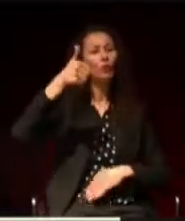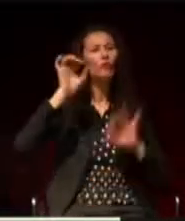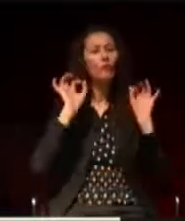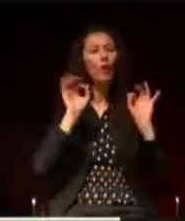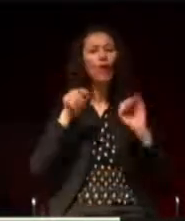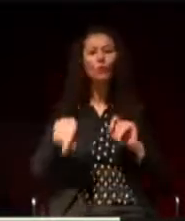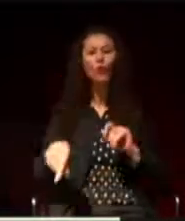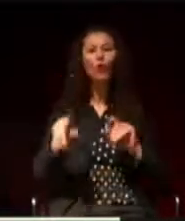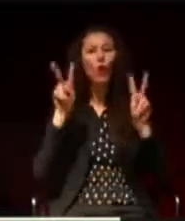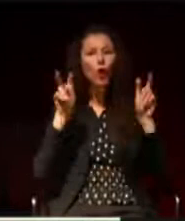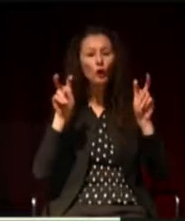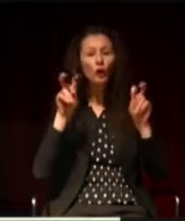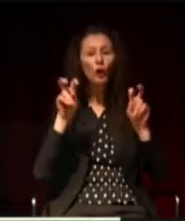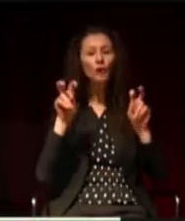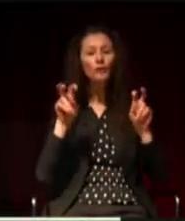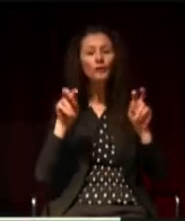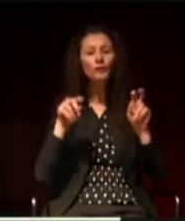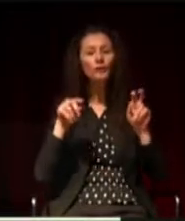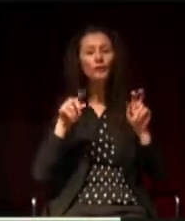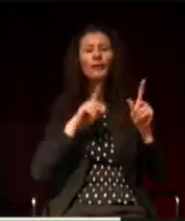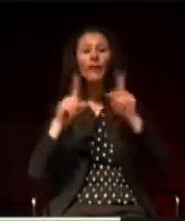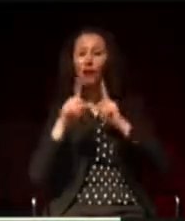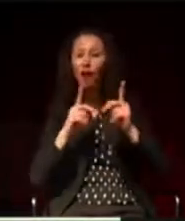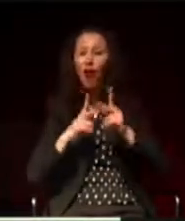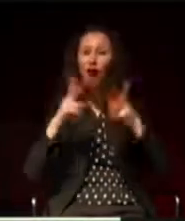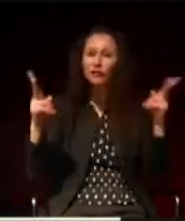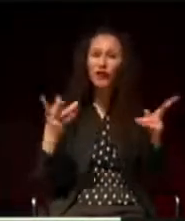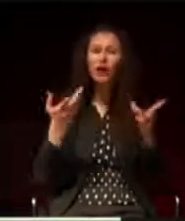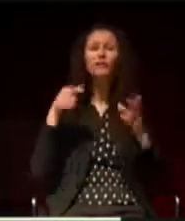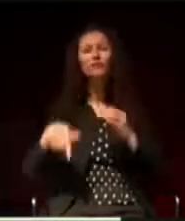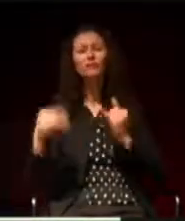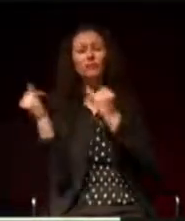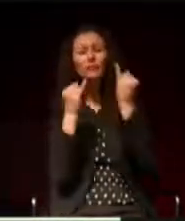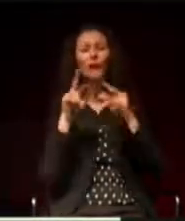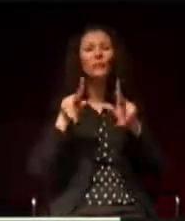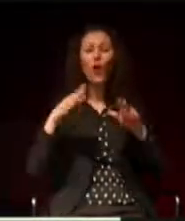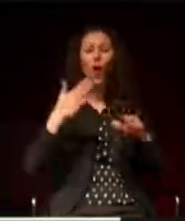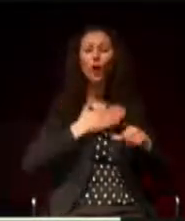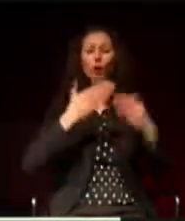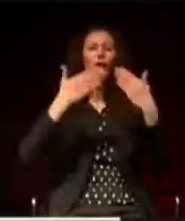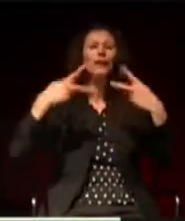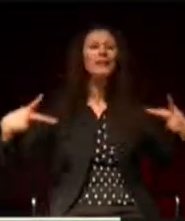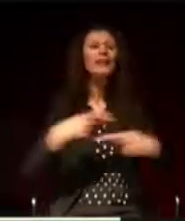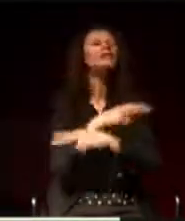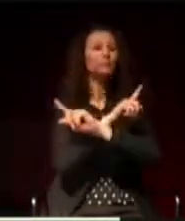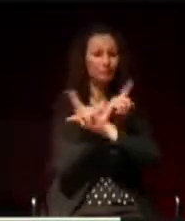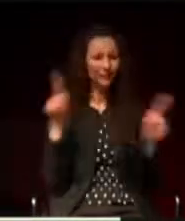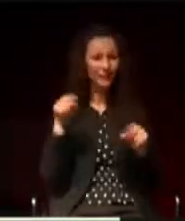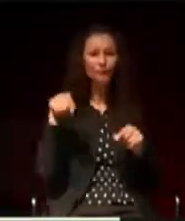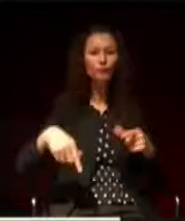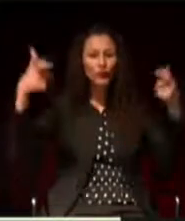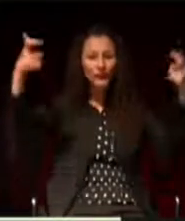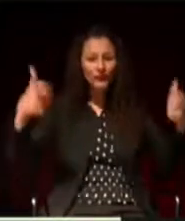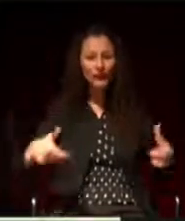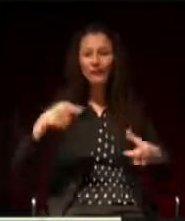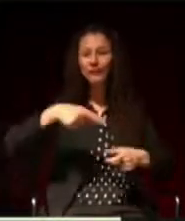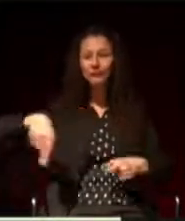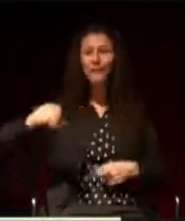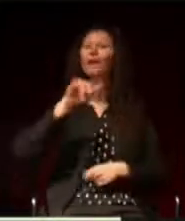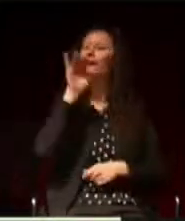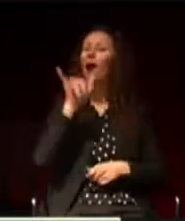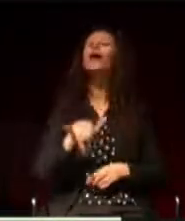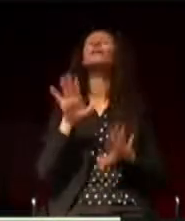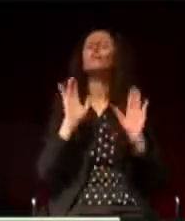bu konuları davalar açarak, şunu yaparak, bunu yaparak önünü kesmesinler. Bu kent bunu